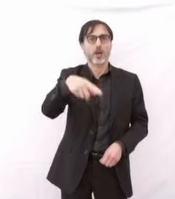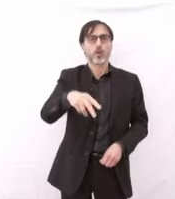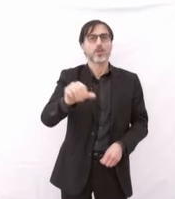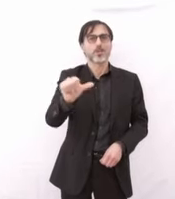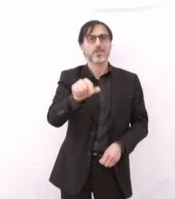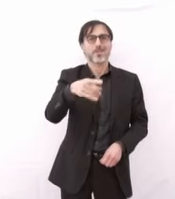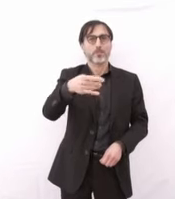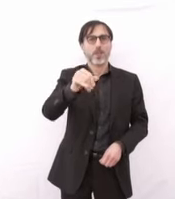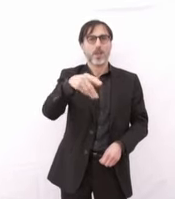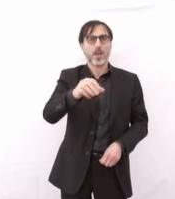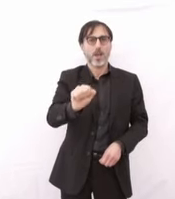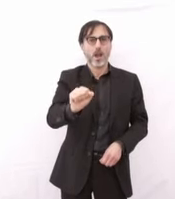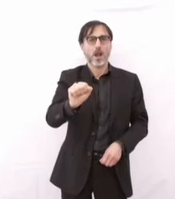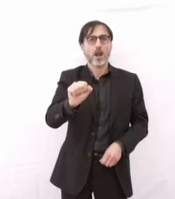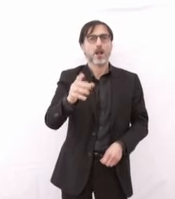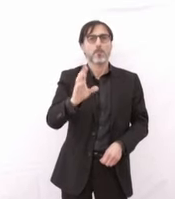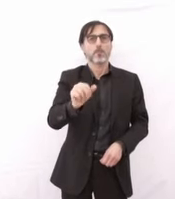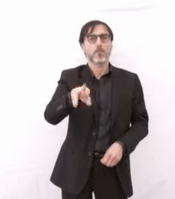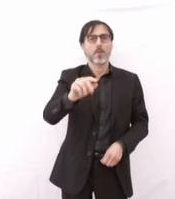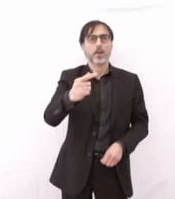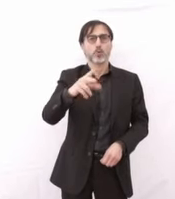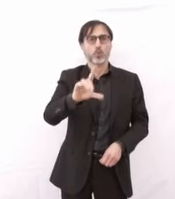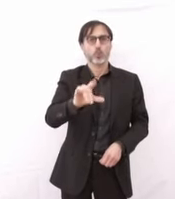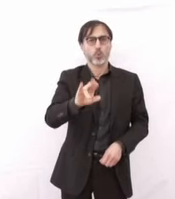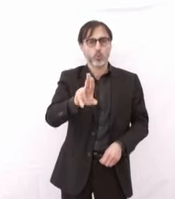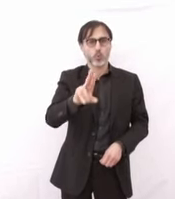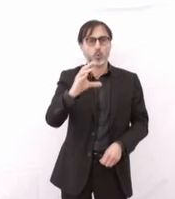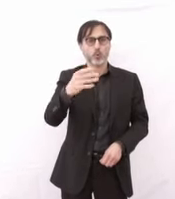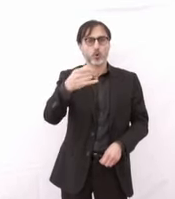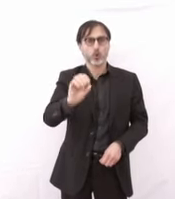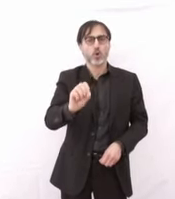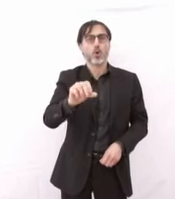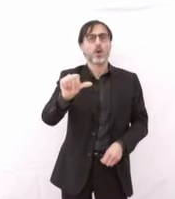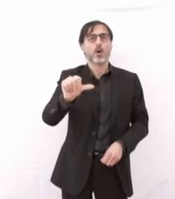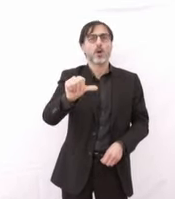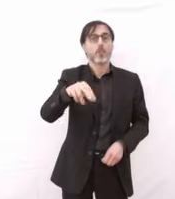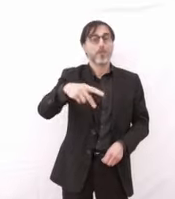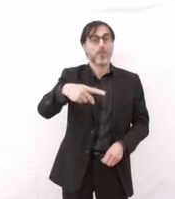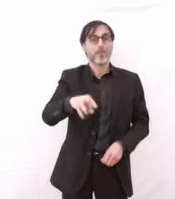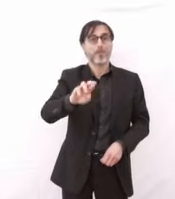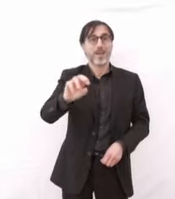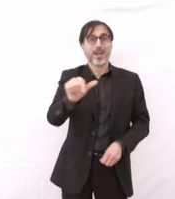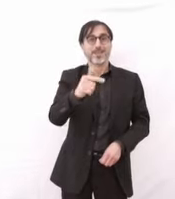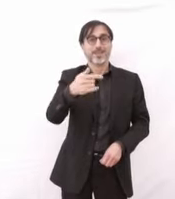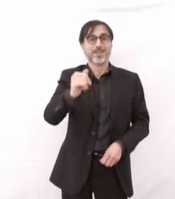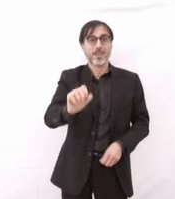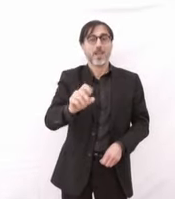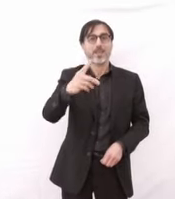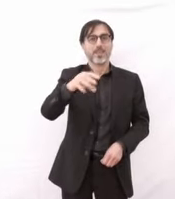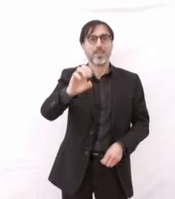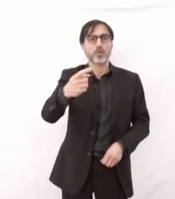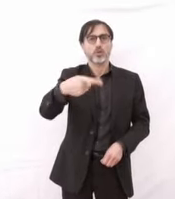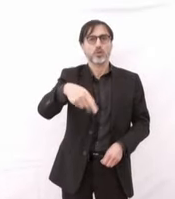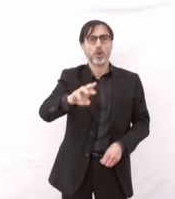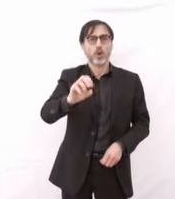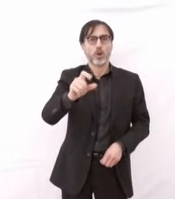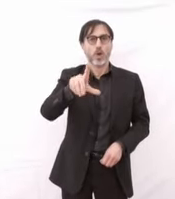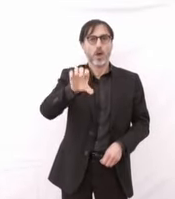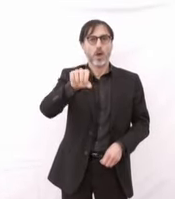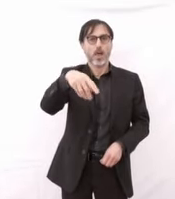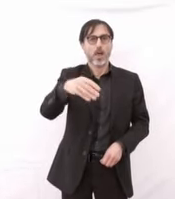Spina, Antonio Bertuccio, Francesco Prestia, Domenica De Girolamo, Luigi